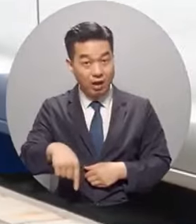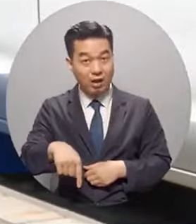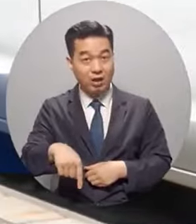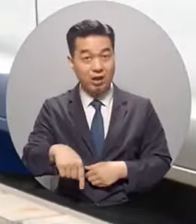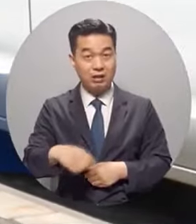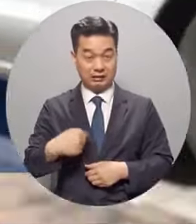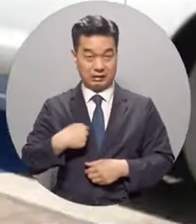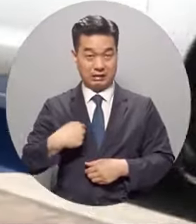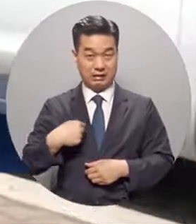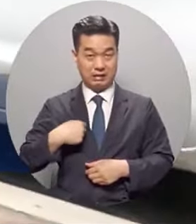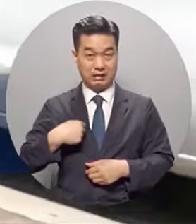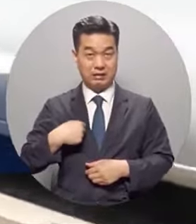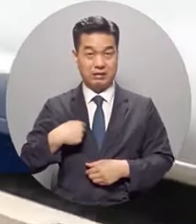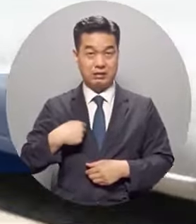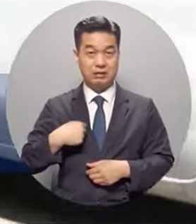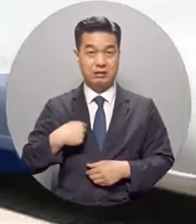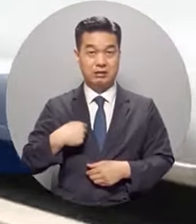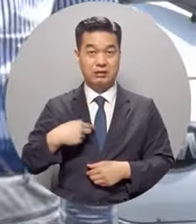오셨어요? 네.